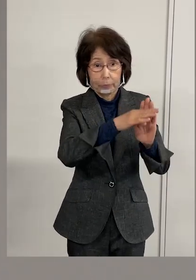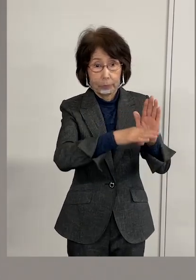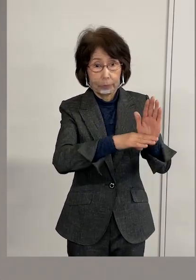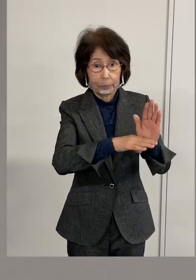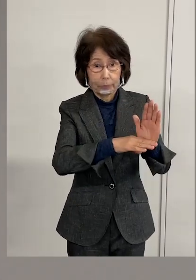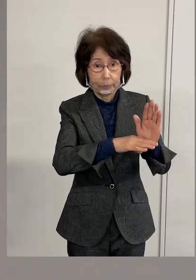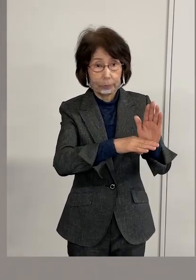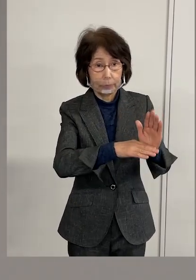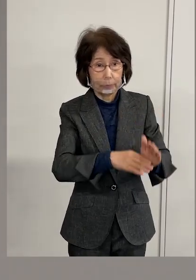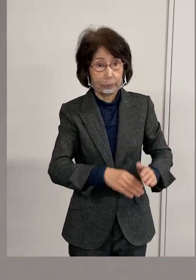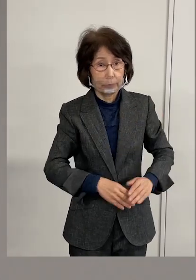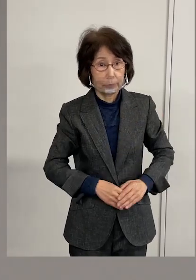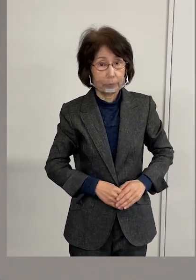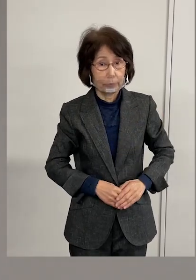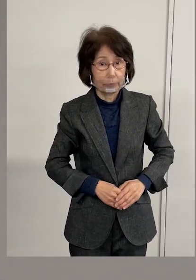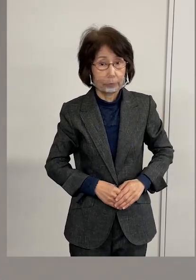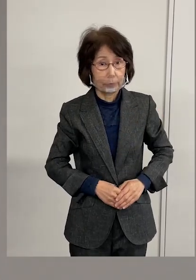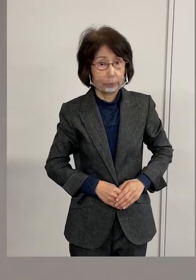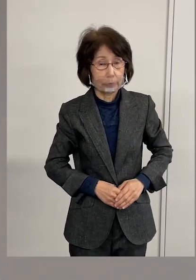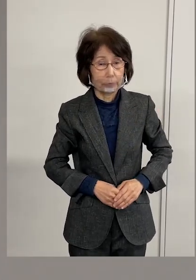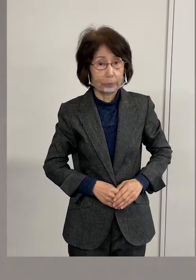すいません、その手前です。